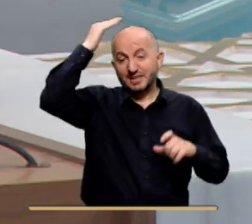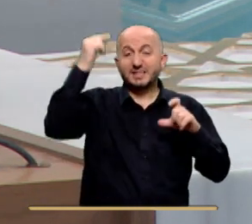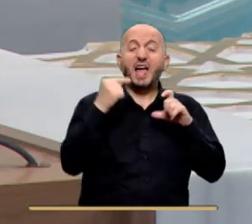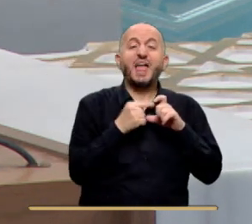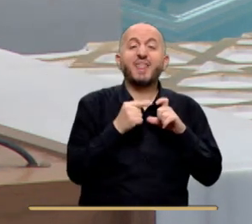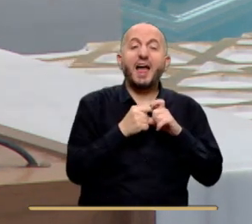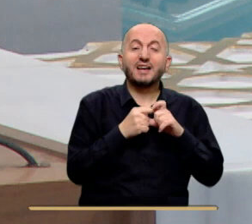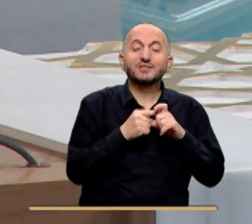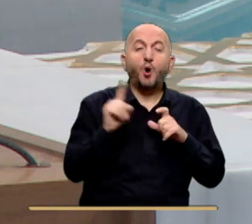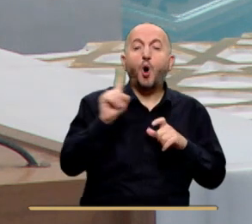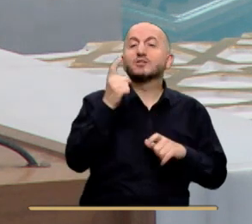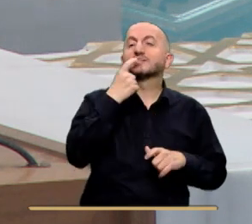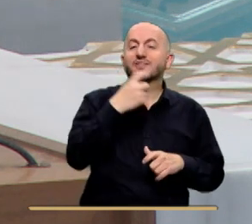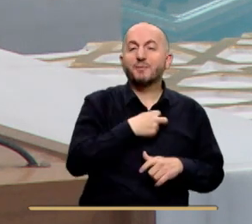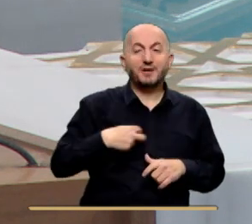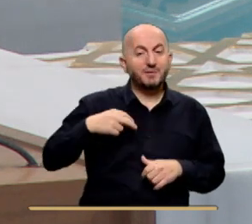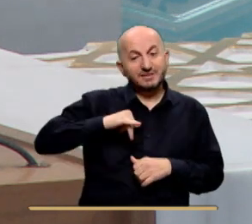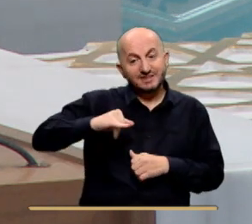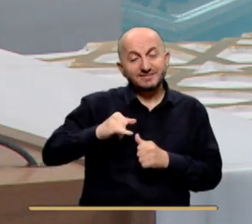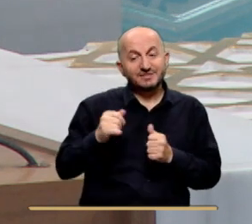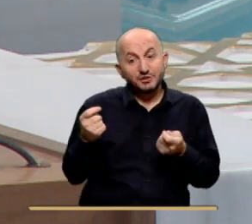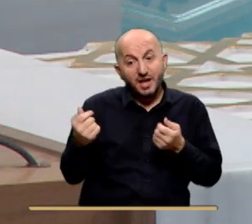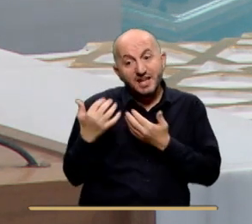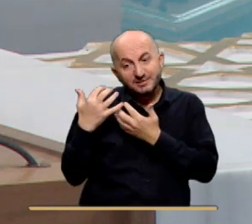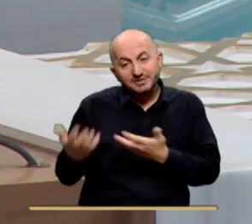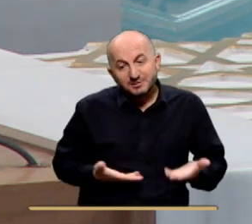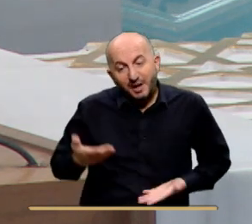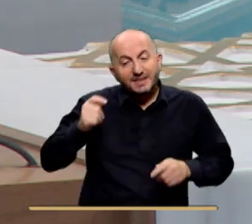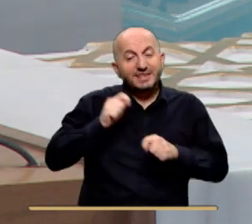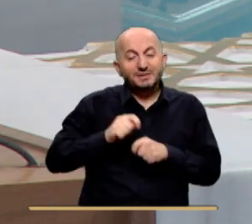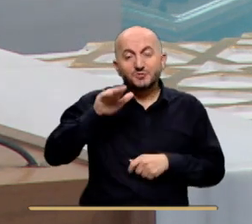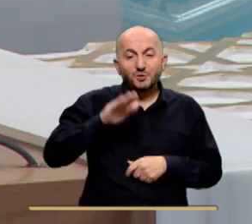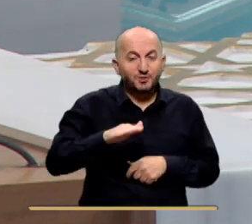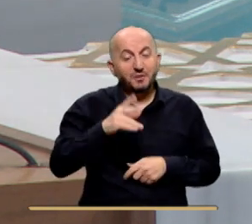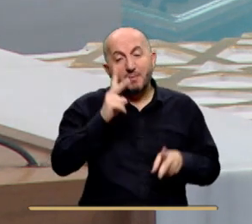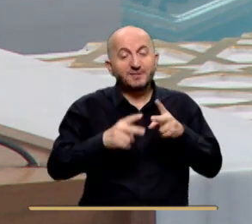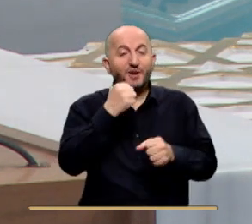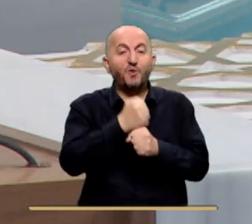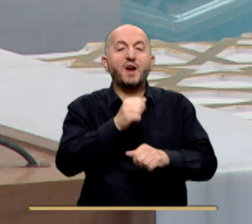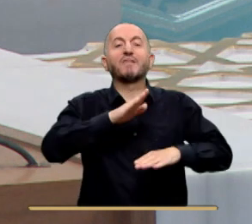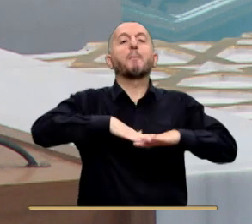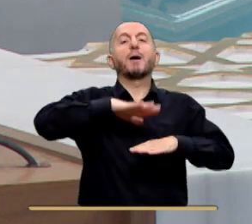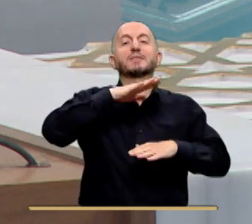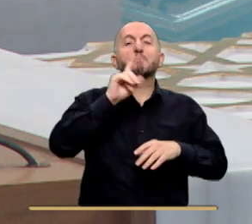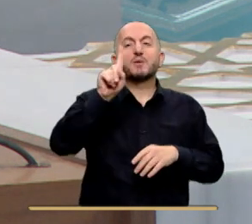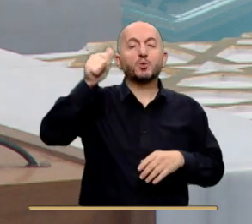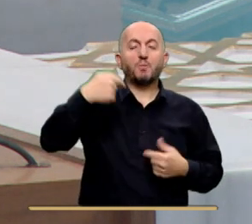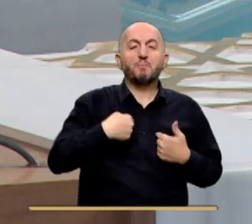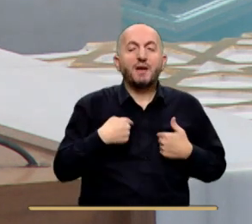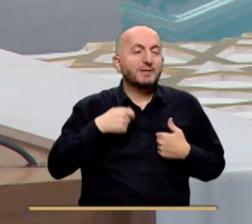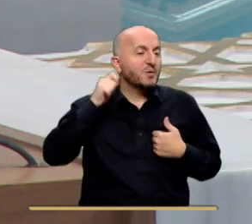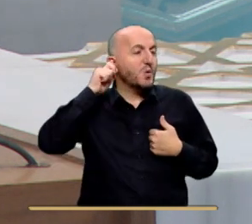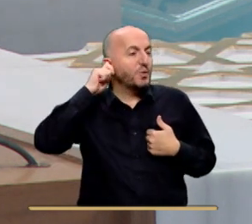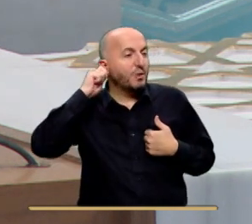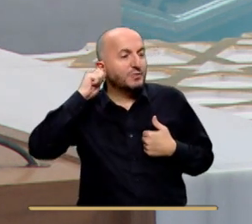Tam 10 yıl Resulullah'a hizmet ettim. Çocuk olarak bazen verdiği görevi yerine getirmedim. Bir gün benim